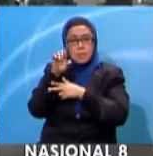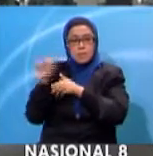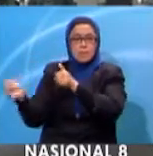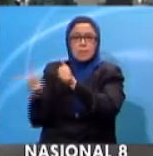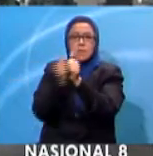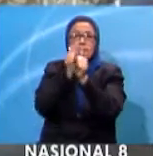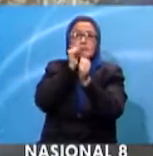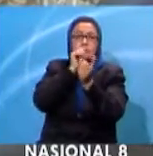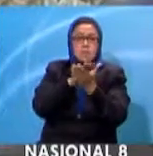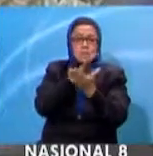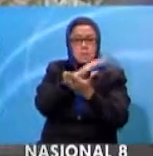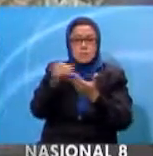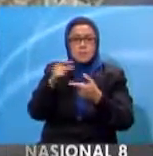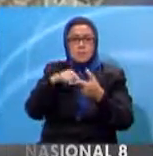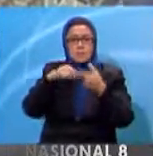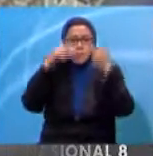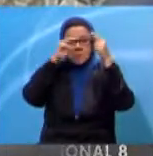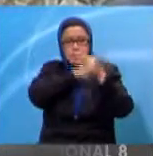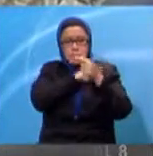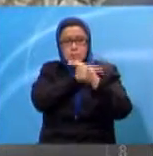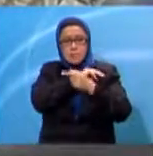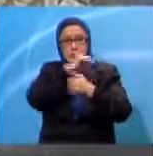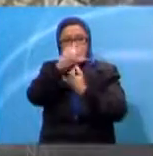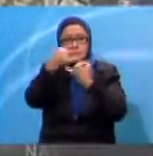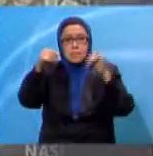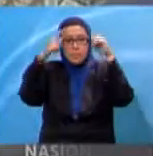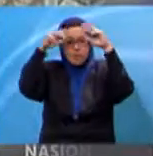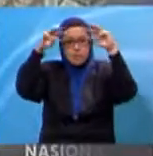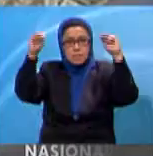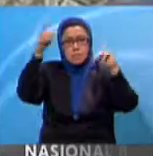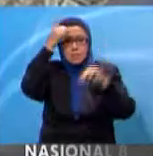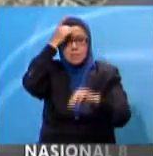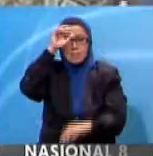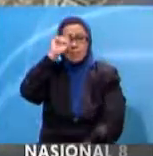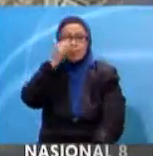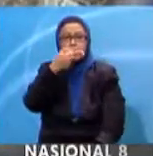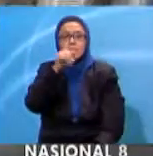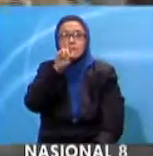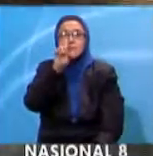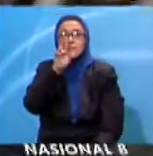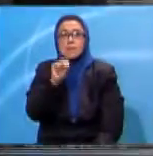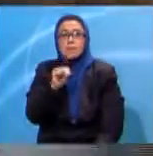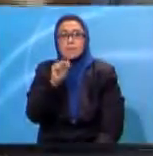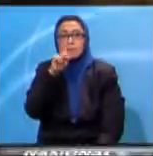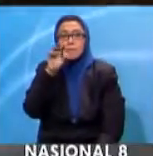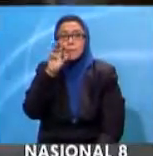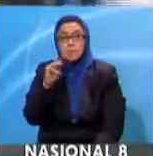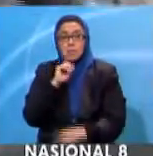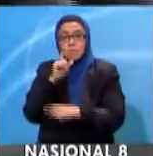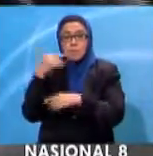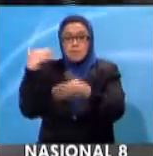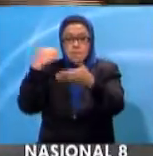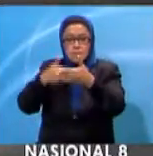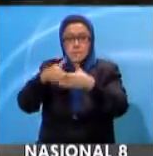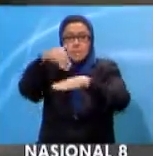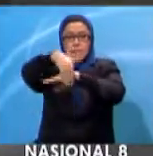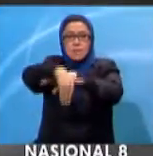Rahman dan Menteri di Jabatan Perdana Menteri Datuk Sri Dr. Syahidan Kassim. Beliau dijangka tiba malam